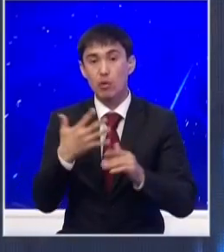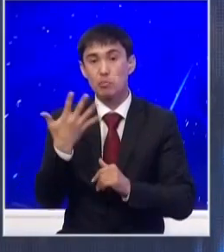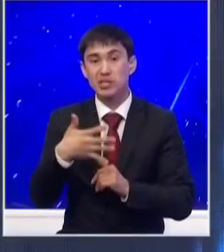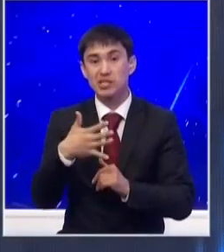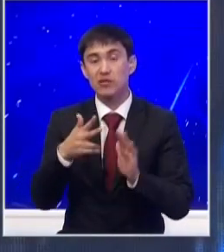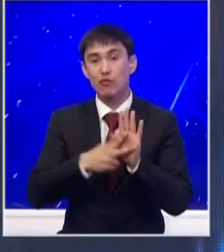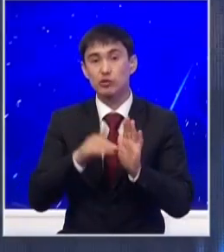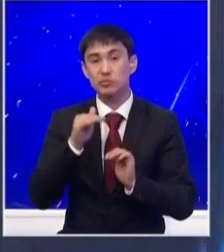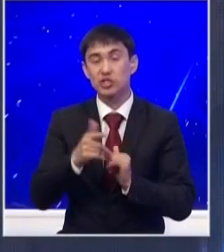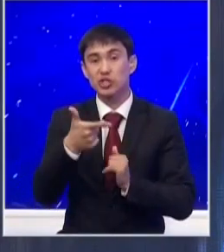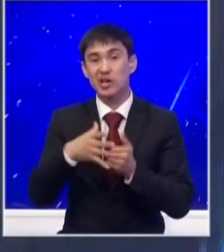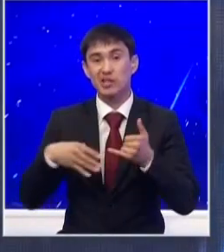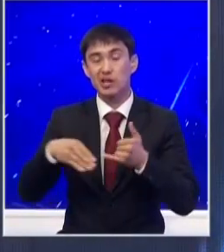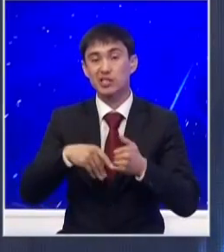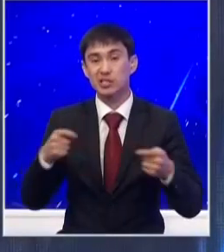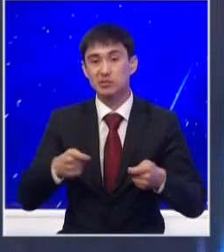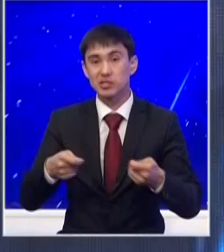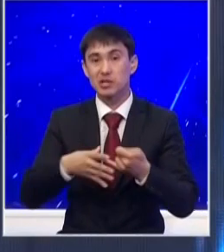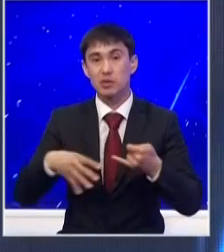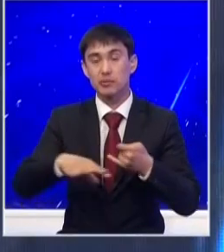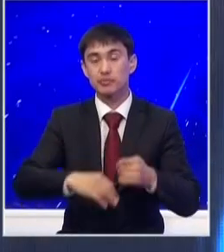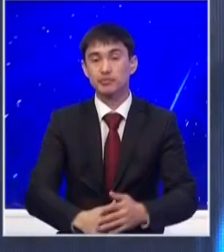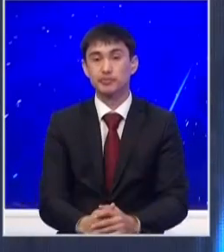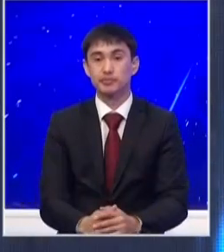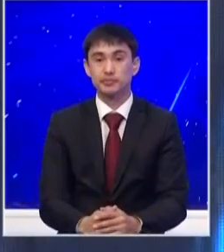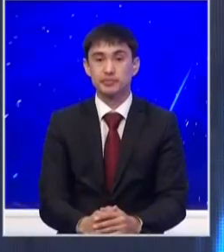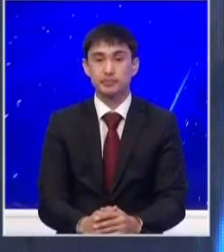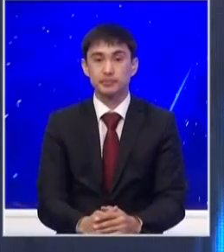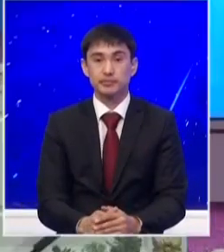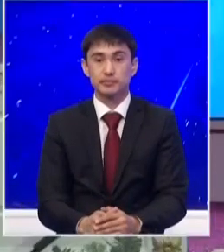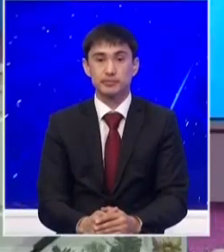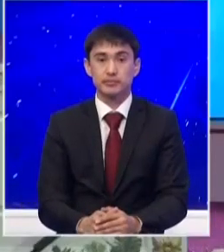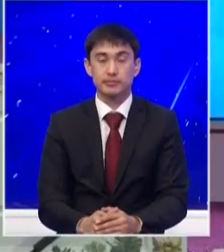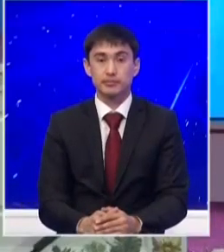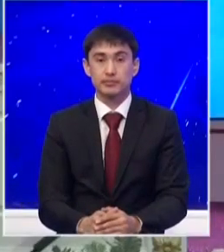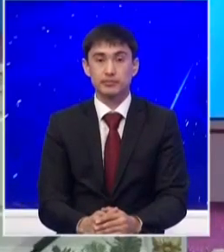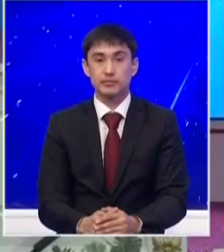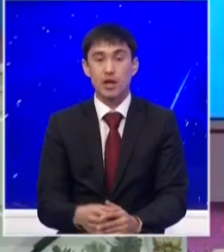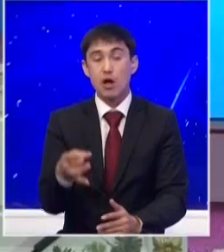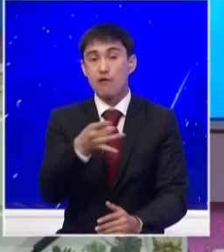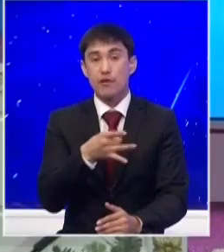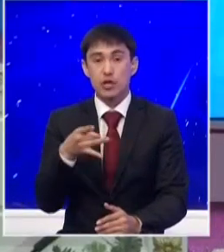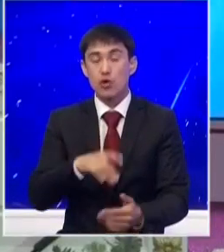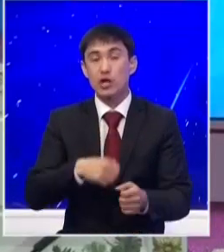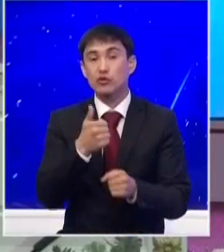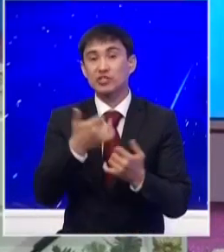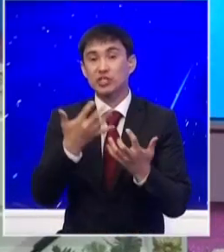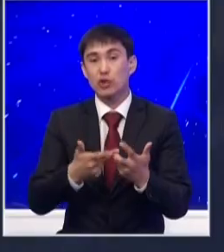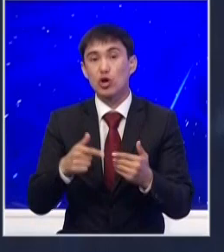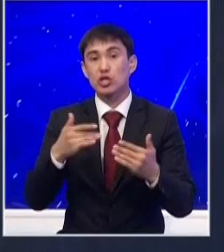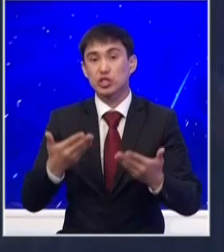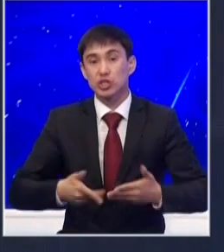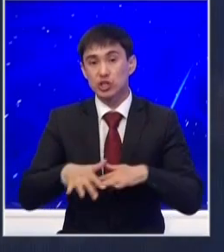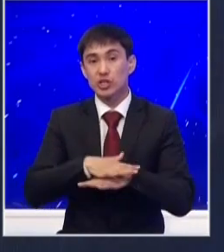58 тысяч гектаров пастбищных земель Несмотря на то что в регионе основное число жителей